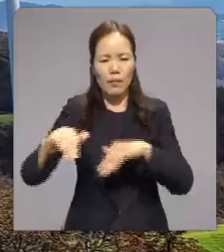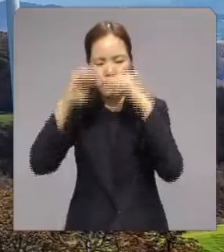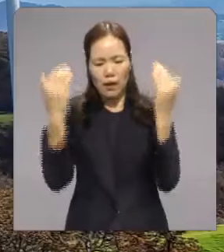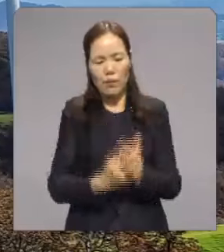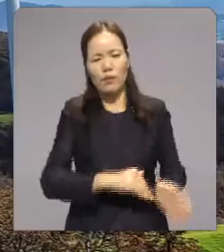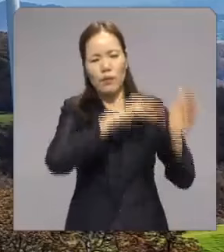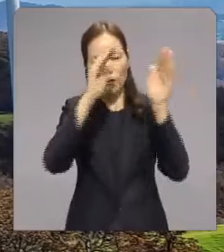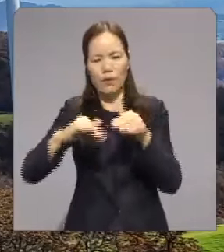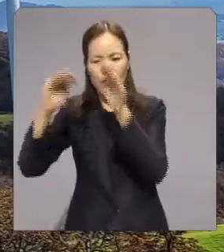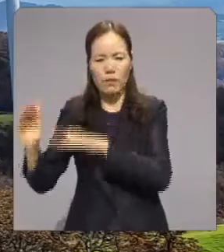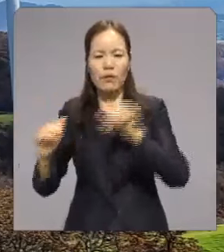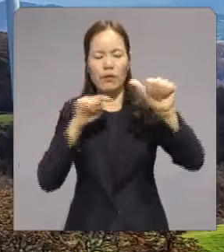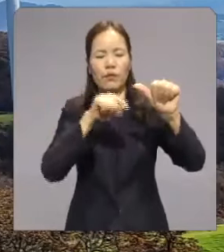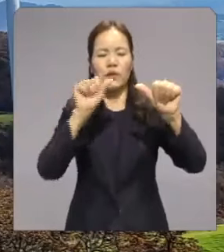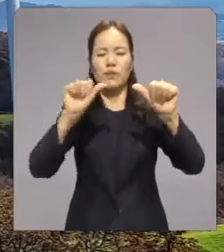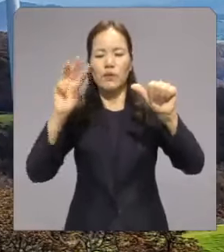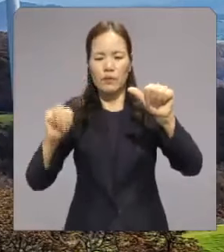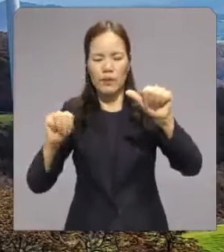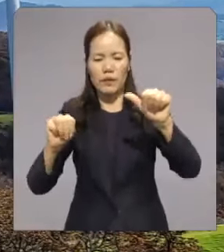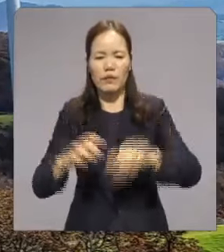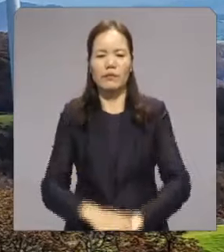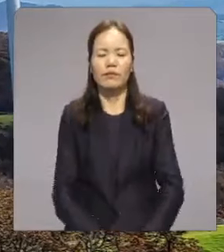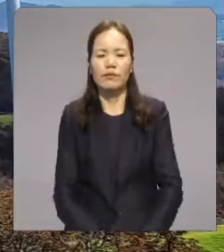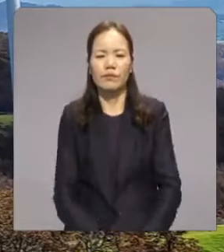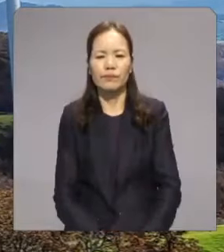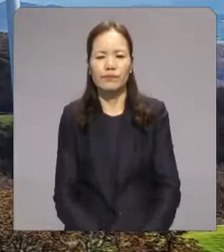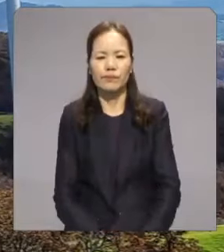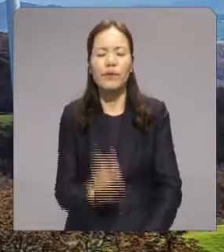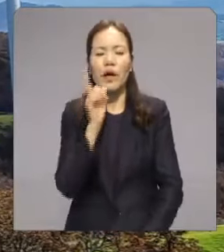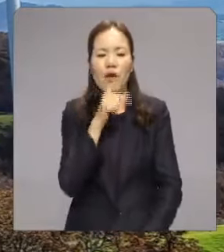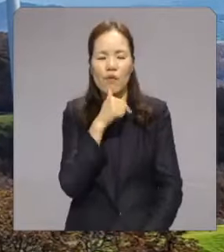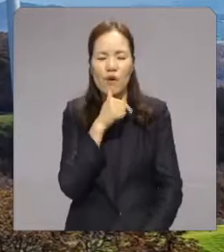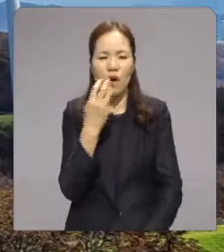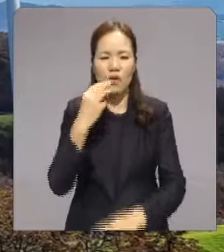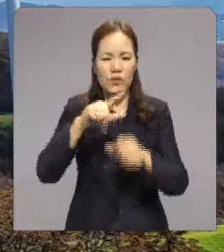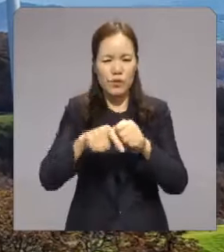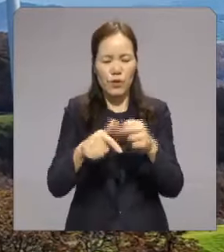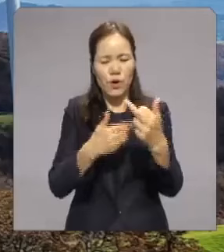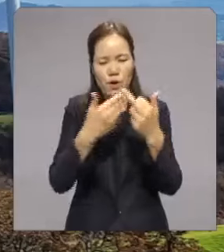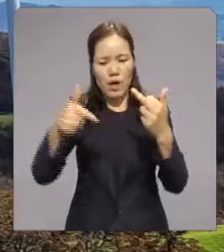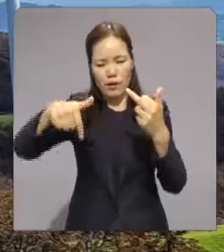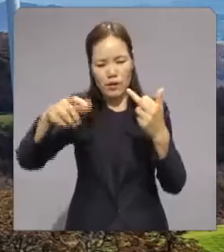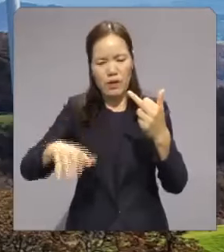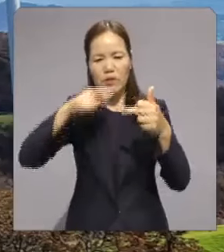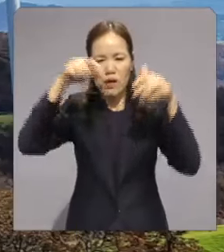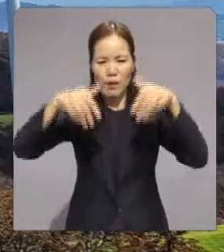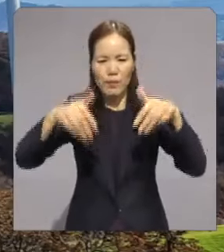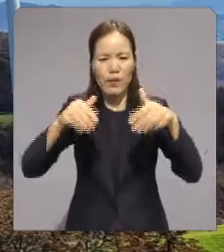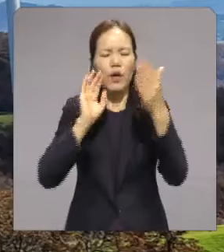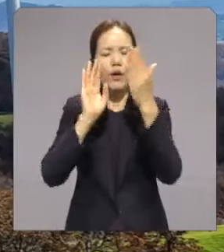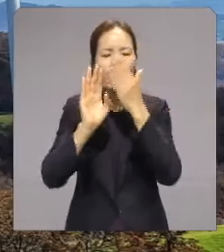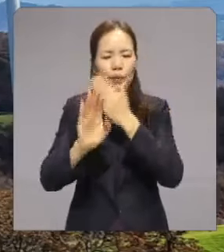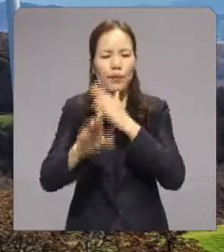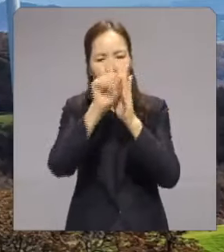해상에서 5.5m지 거세게 일겠습니다 월요일에는 수도권과 강원 영서에 비가 오겠고요 이후